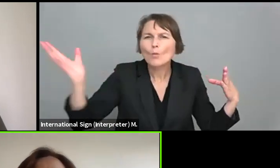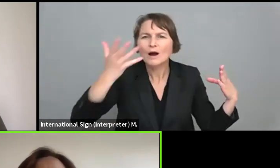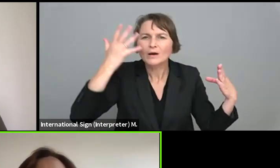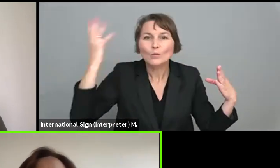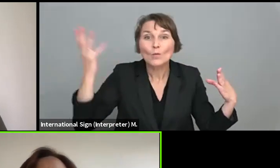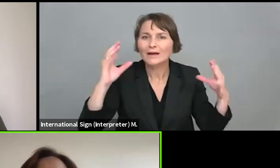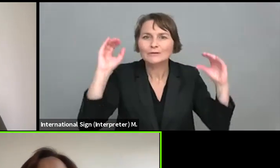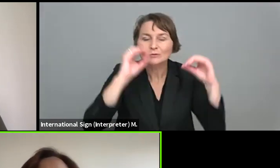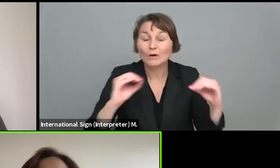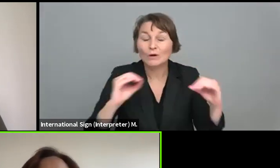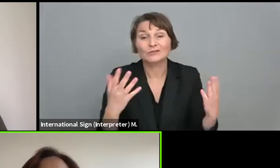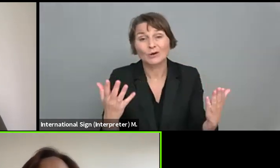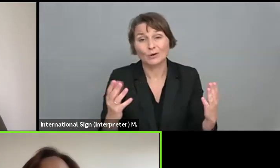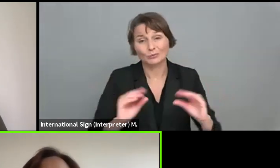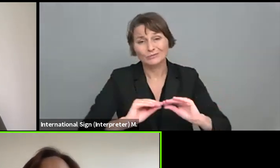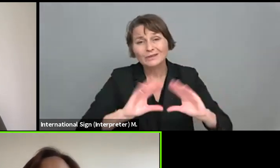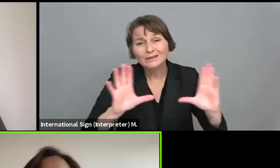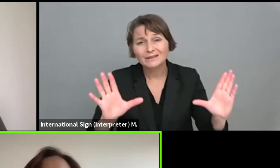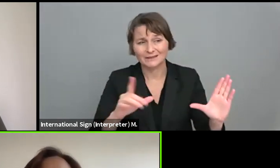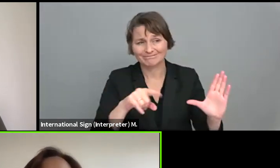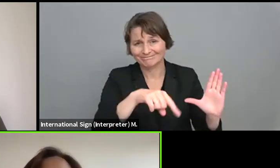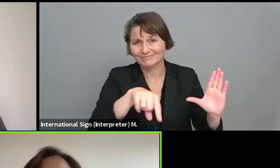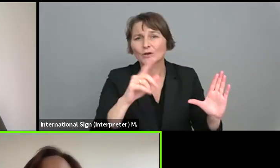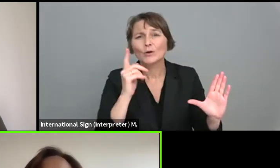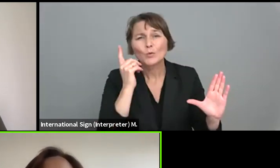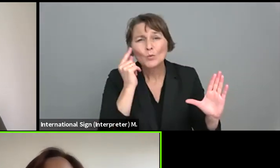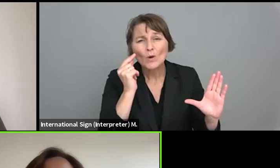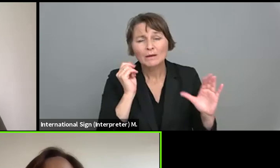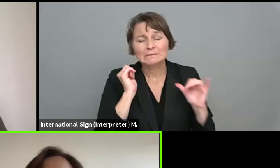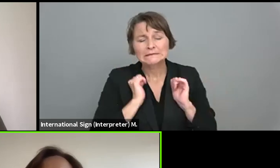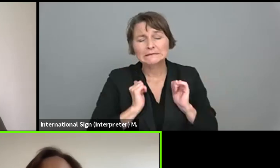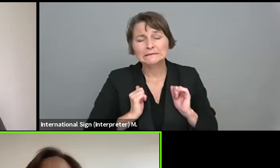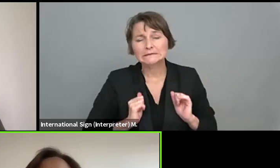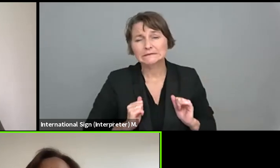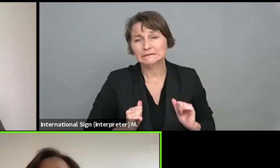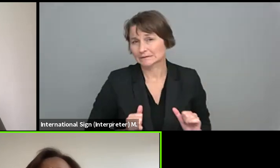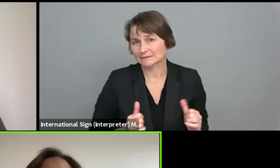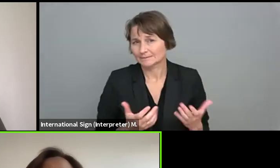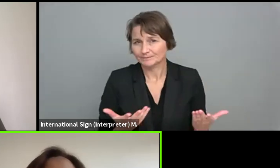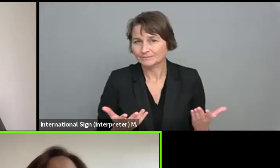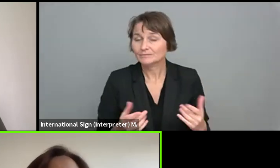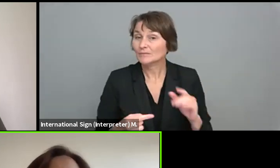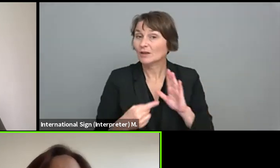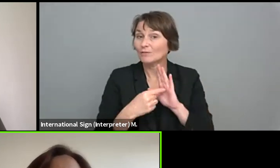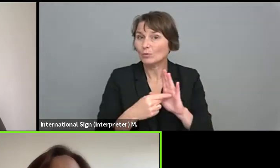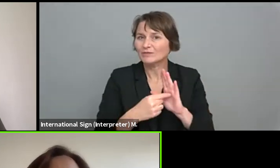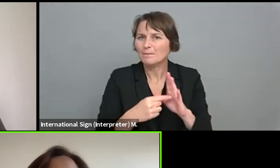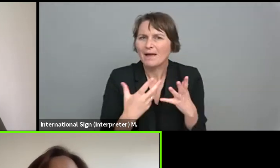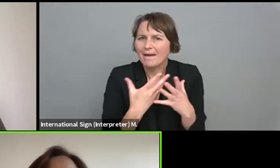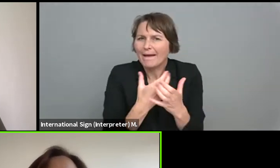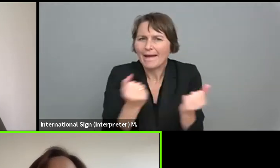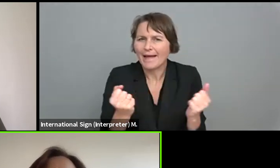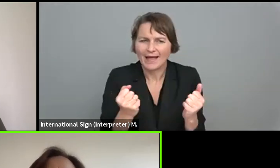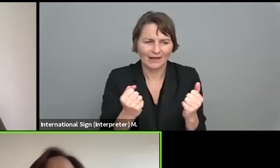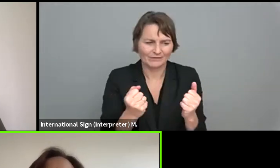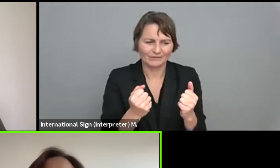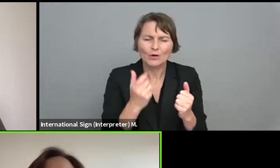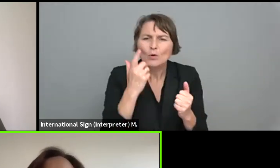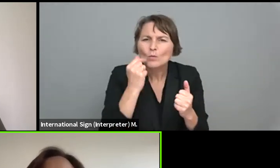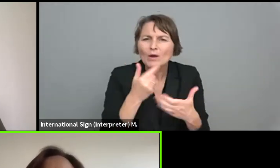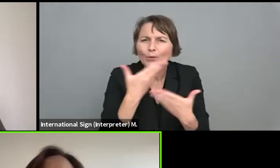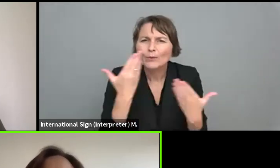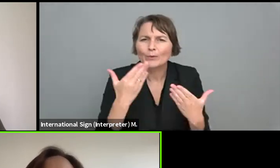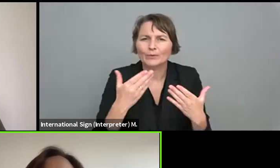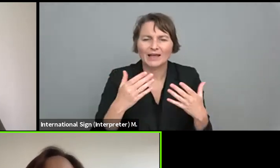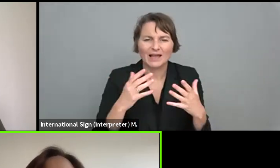pas des moyens, ils ne peuvent pas faire le travail correctement. La Confédération démocratique des travail,